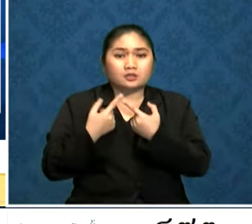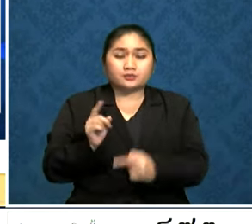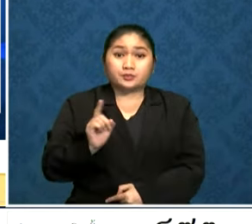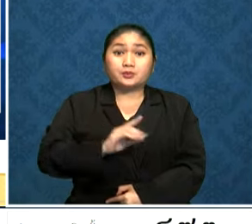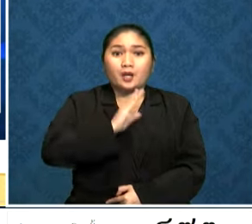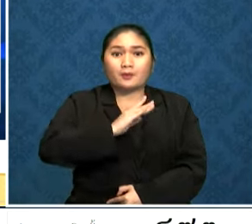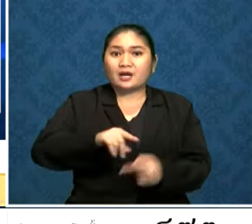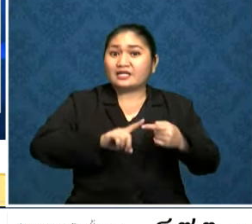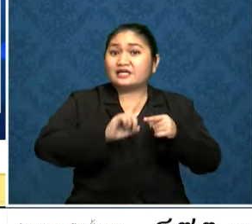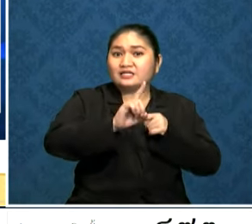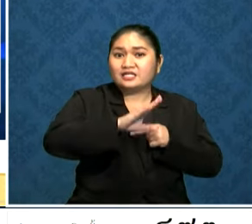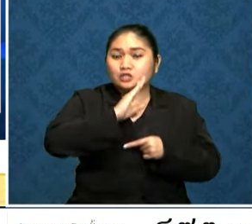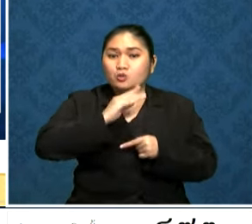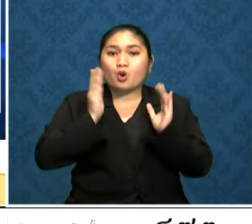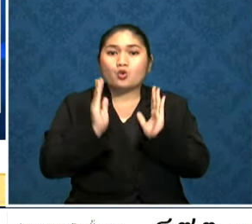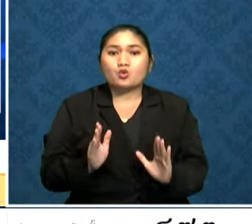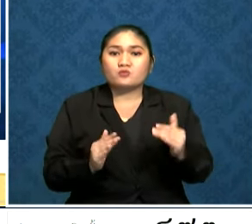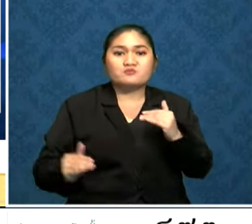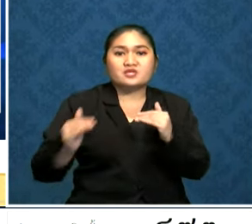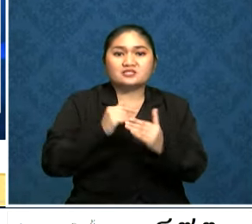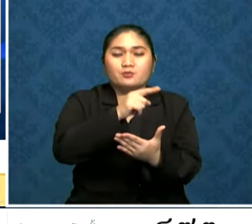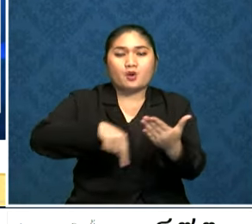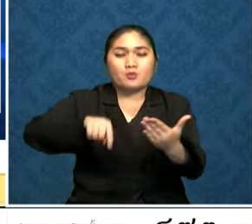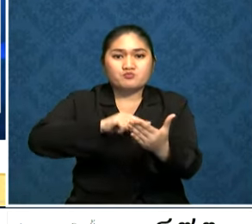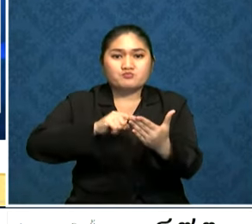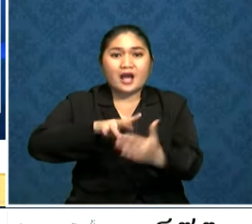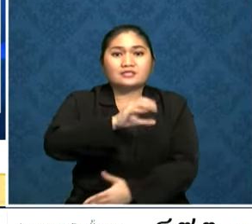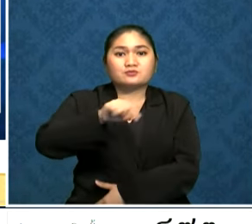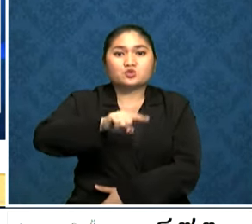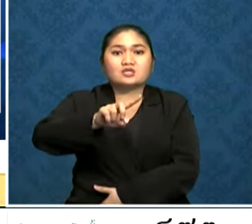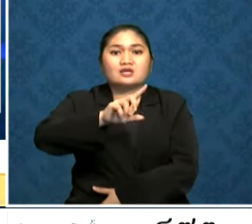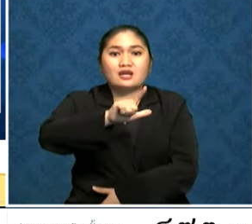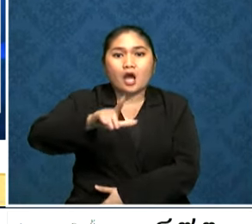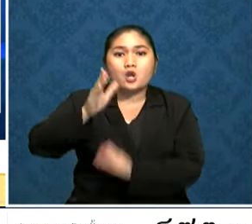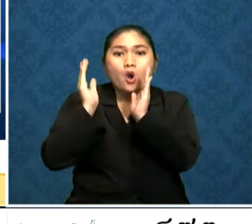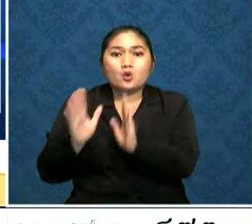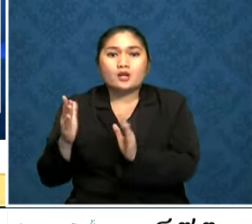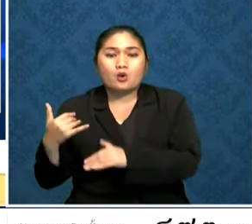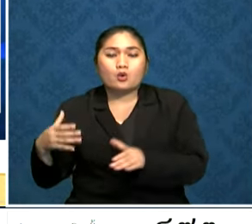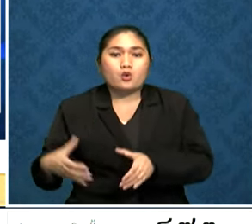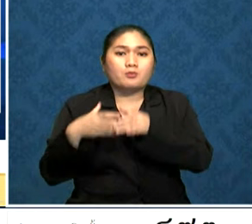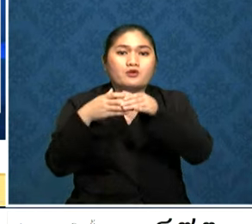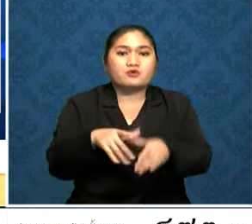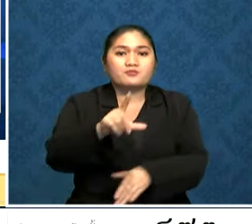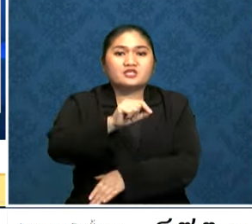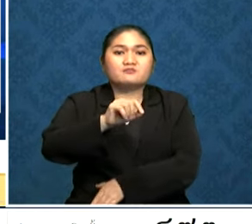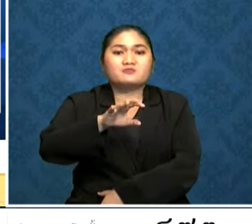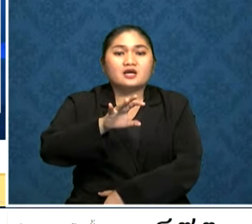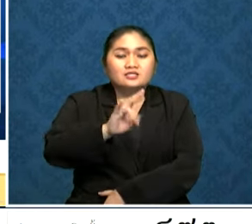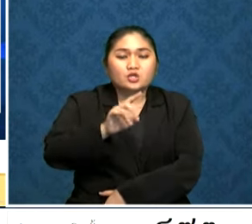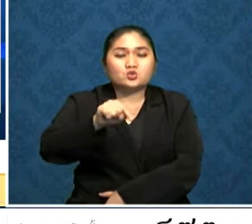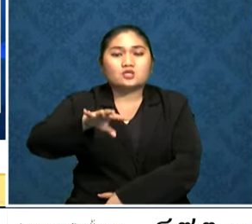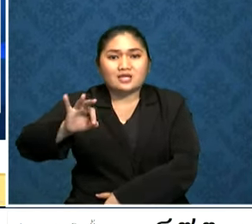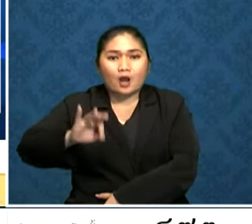นปการท 1 เราจะเหนว่จากจำนวนผู้มสตออกเสียง 50.1้านคนมจนนคนทออกมาใช้สตนั้อยู่ที่ 29.7 ล้านคนหอคิดเป็น